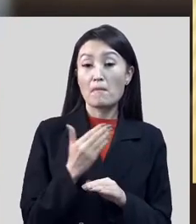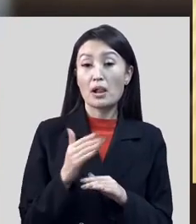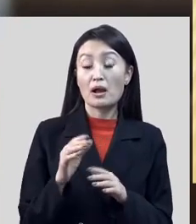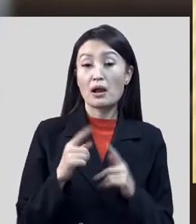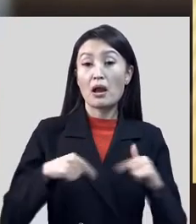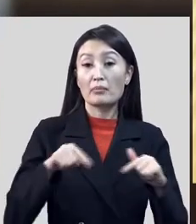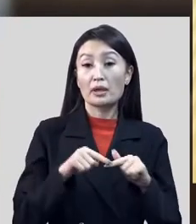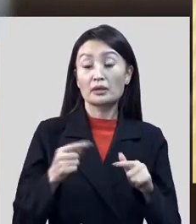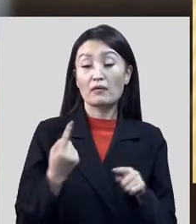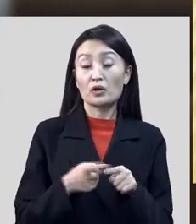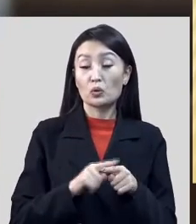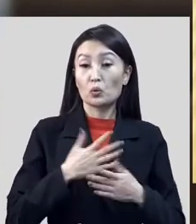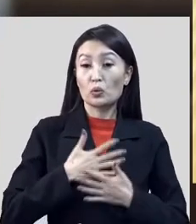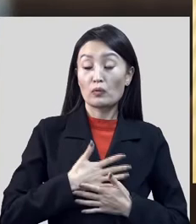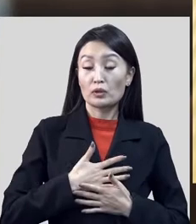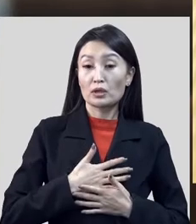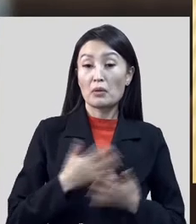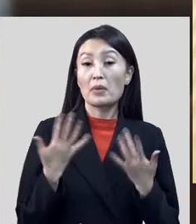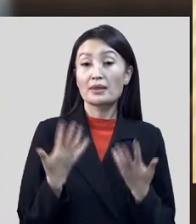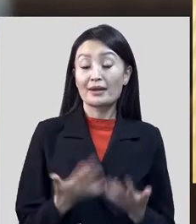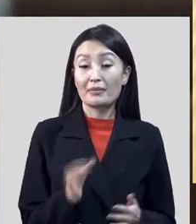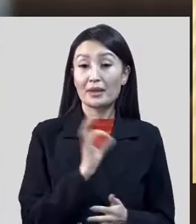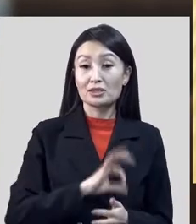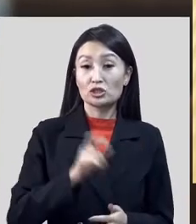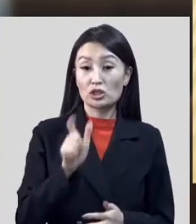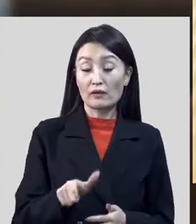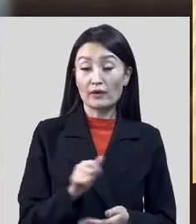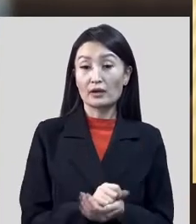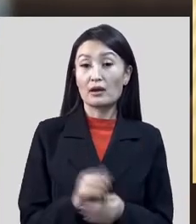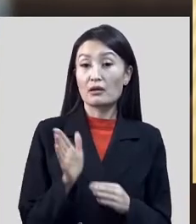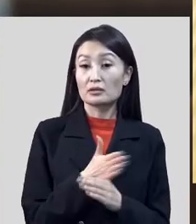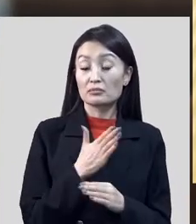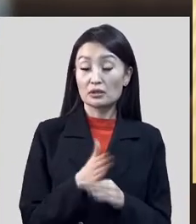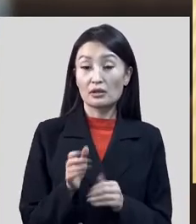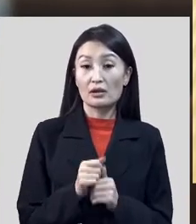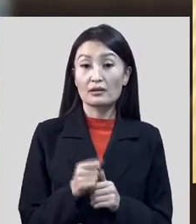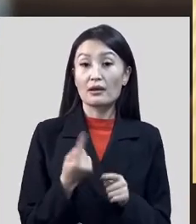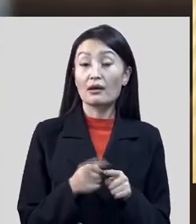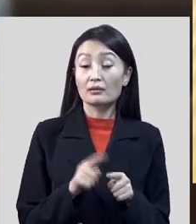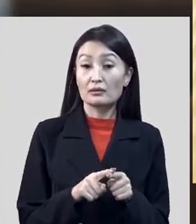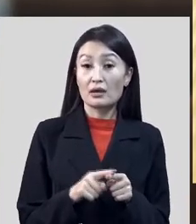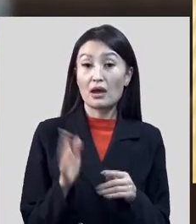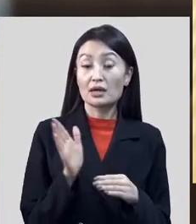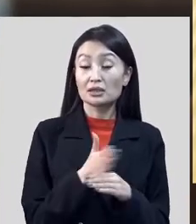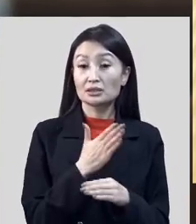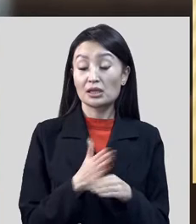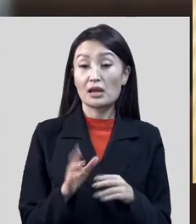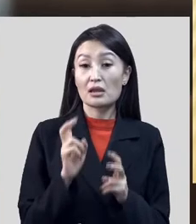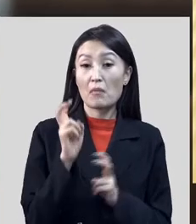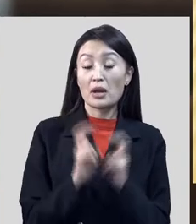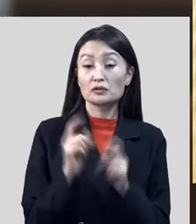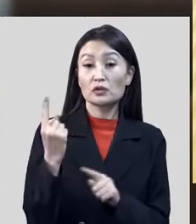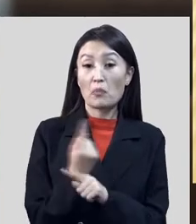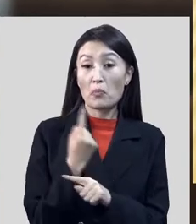объектов которые удовлетворяют потребности человека распределение это разделение произведенного